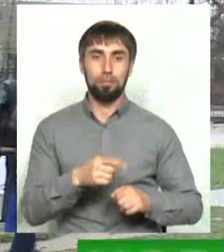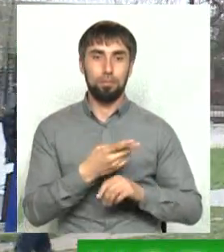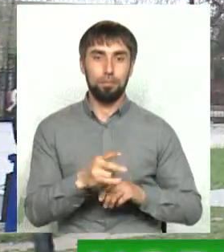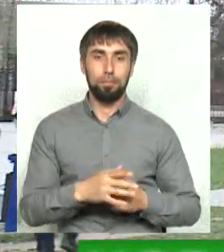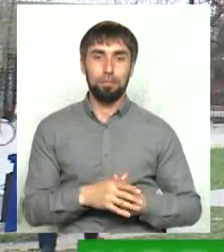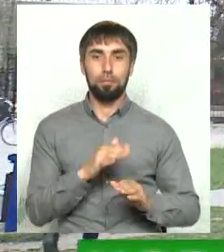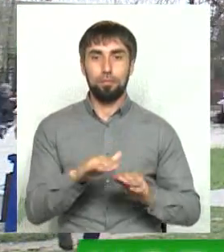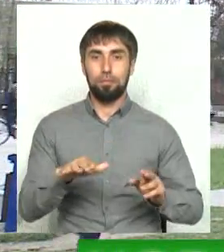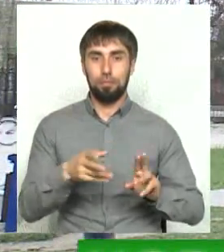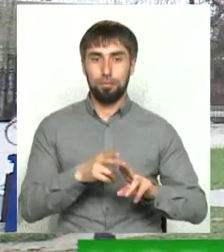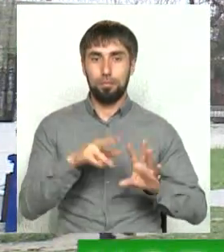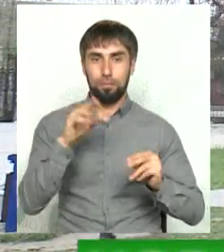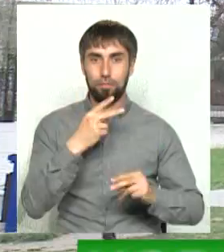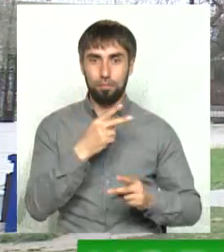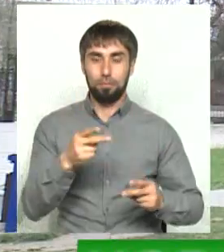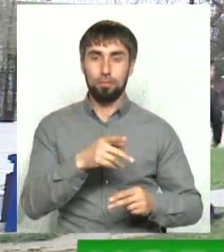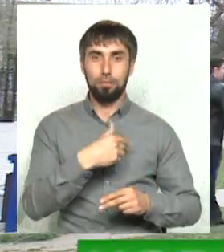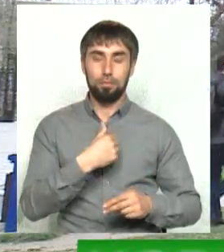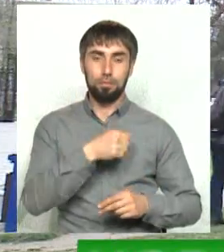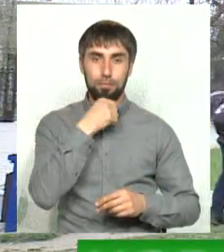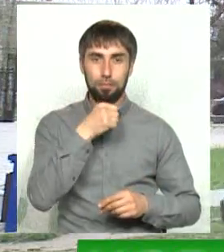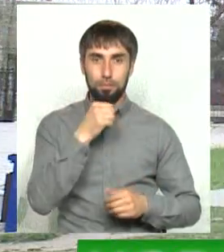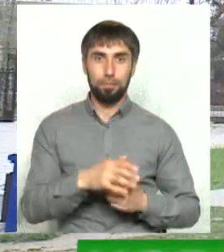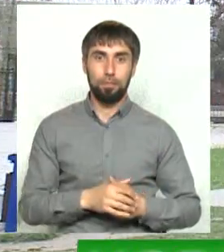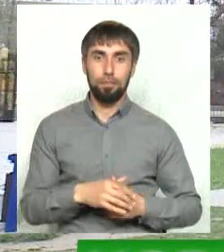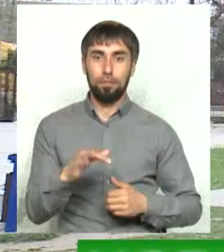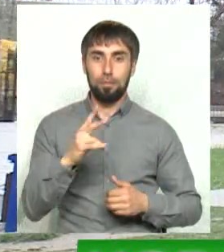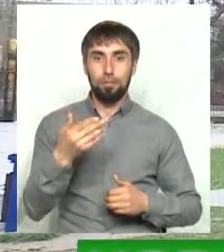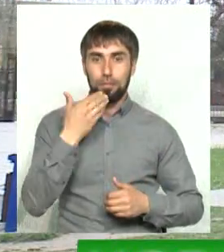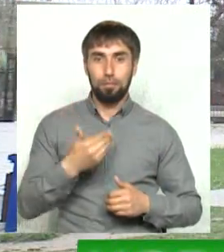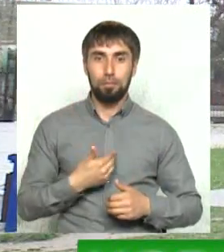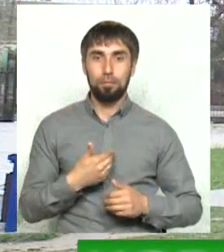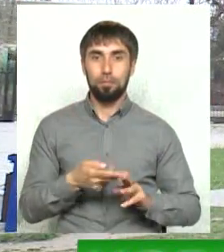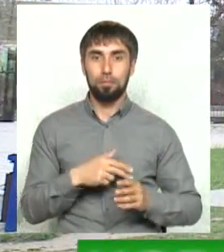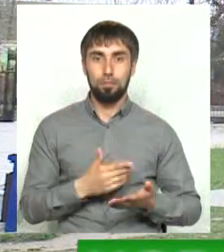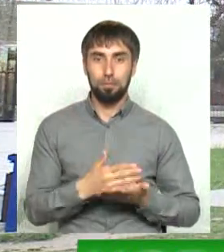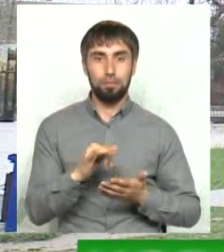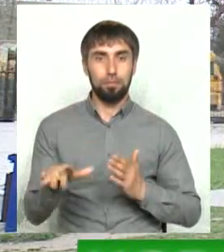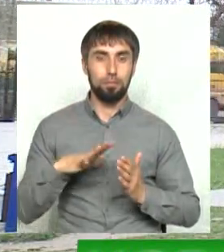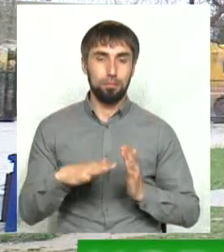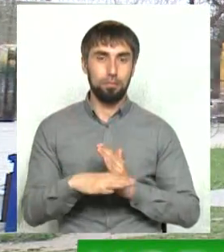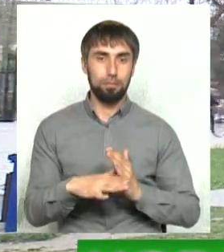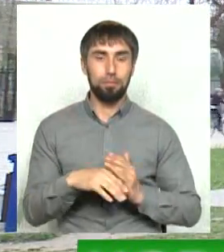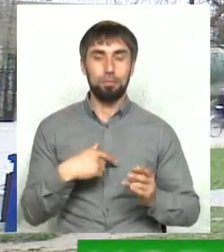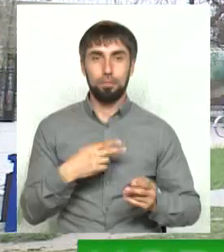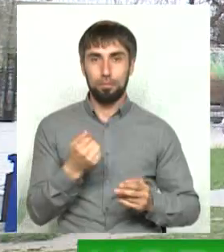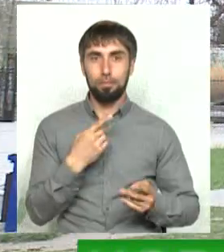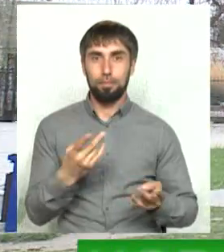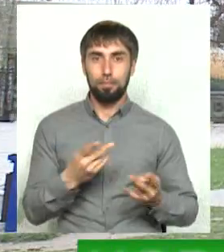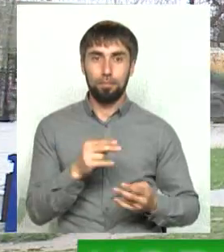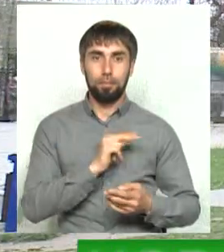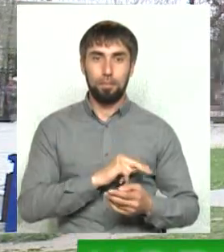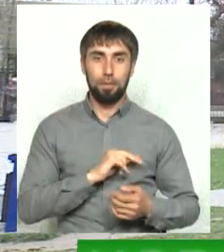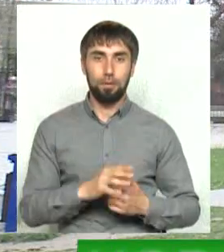отравиться. Дети это все видят, мы взрослые. Мы убираем, они подходят, спрашивают, и некоторые помогают. Естественно, нужна